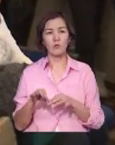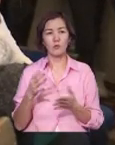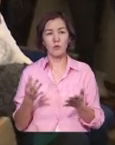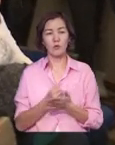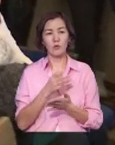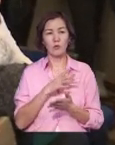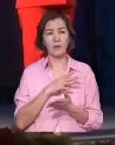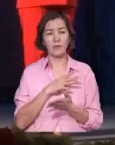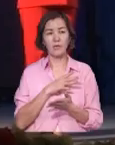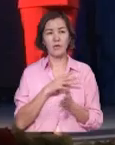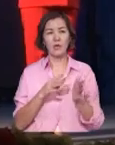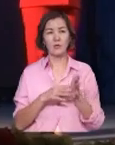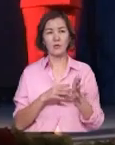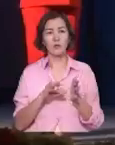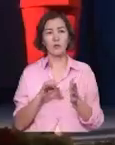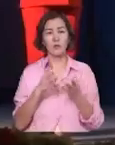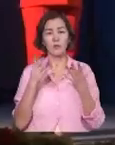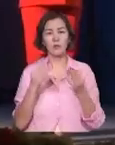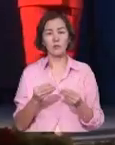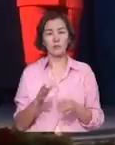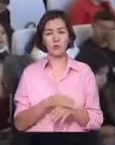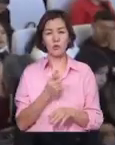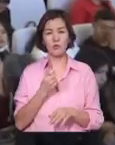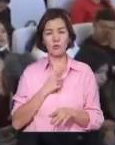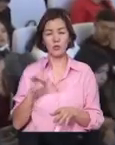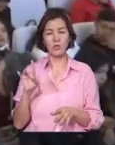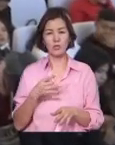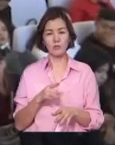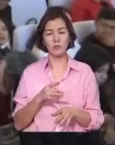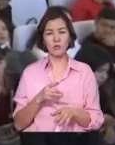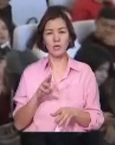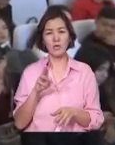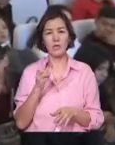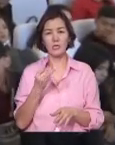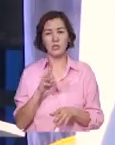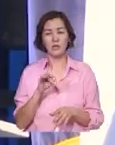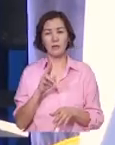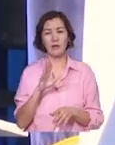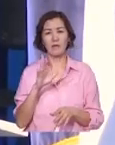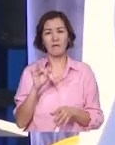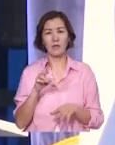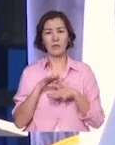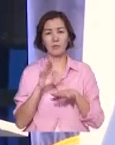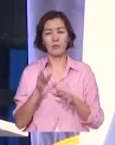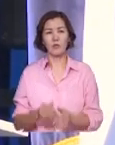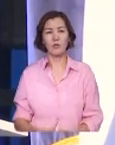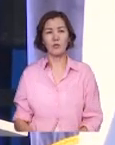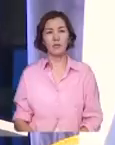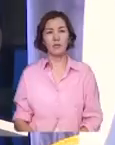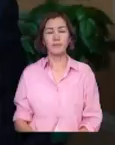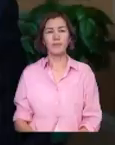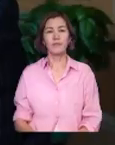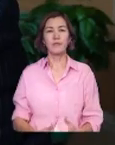тапқан. Мұнымен қоса 9 тамызда көпшілік көптен күткен республикалық жайдарман ойындар ұйымдастырылмақ. Жайдарман